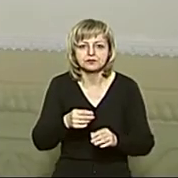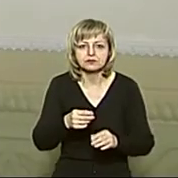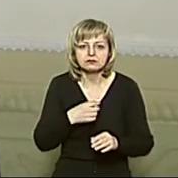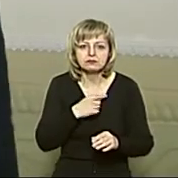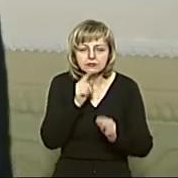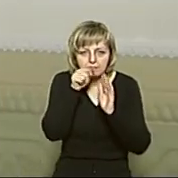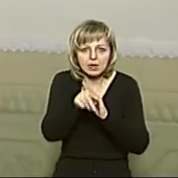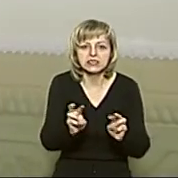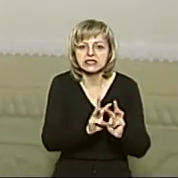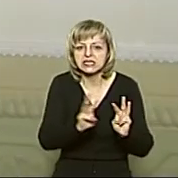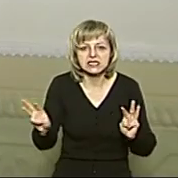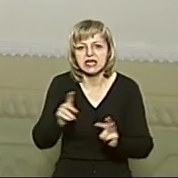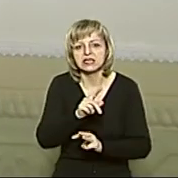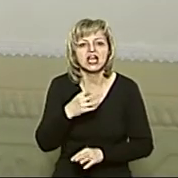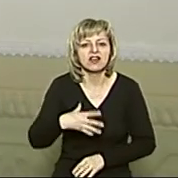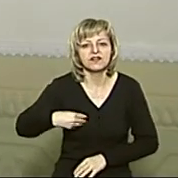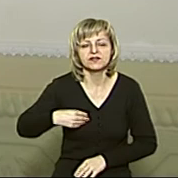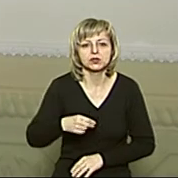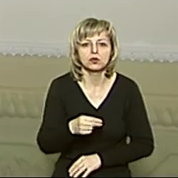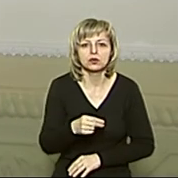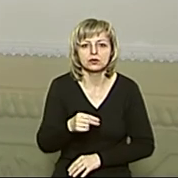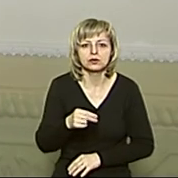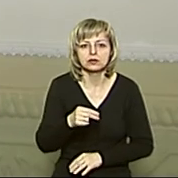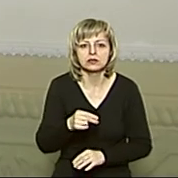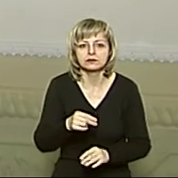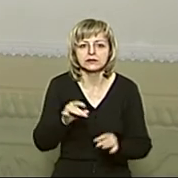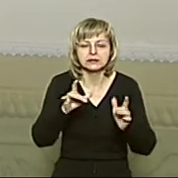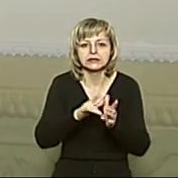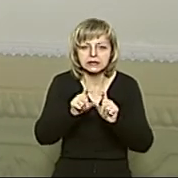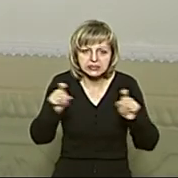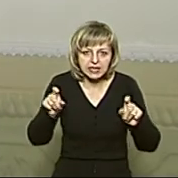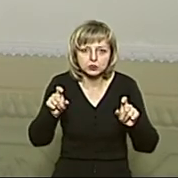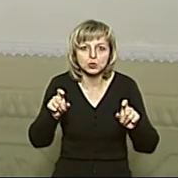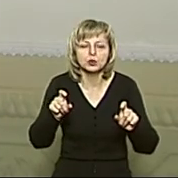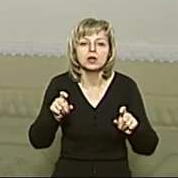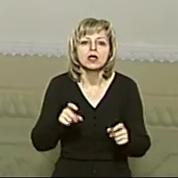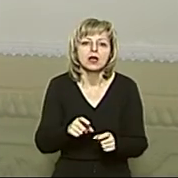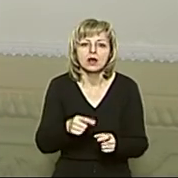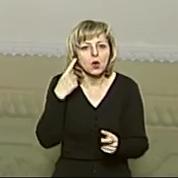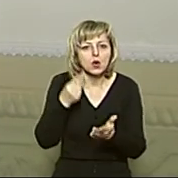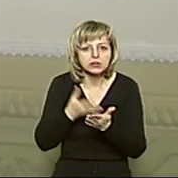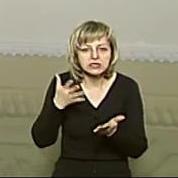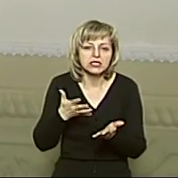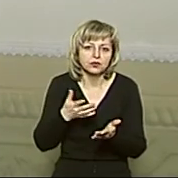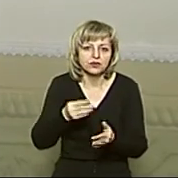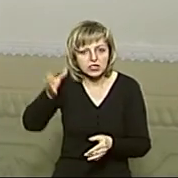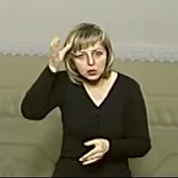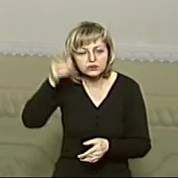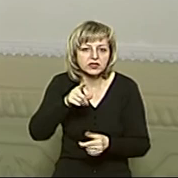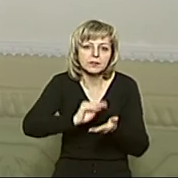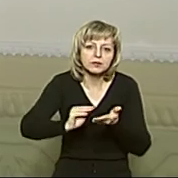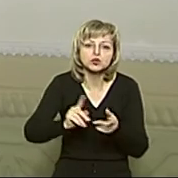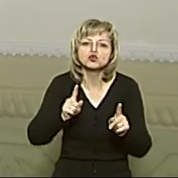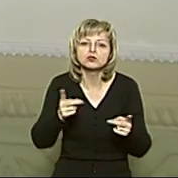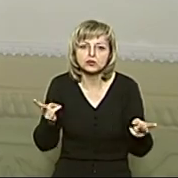центр оцінювання освіти. Там була стаття про пробне ЗНО, чому саме варто зареєструватися на пробне ЗНО, чому його